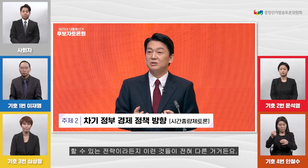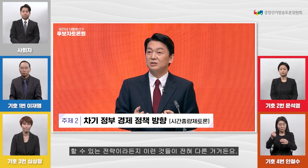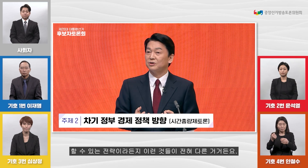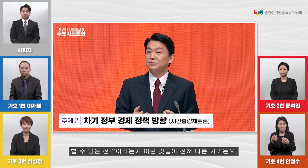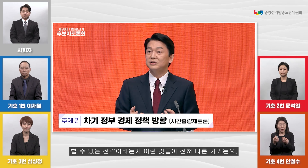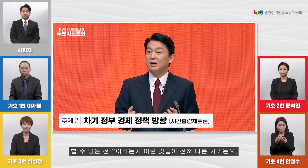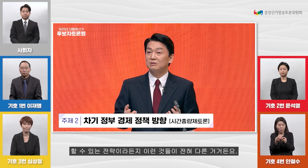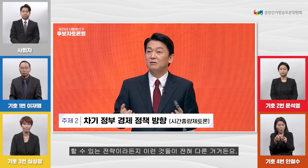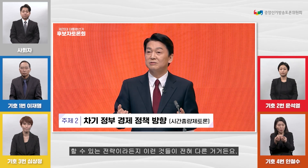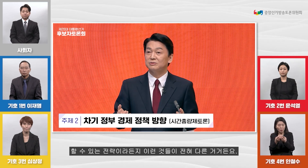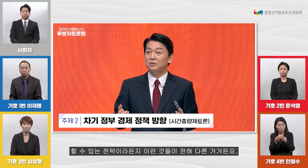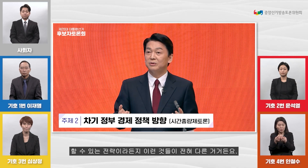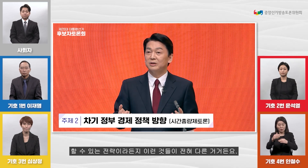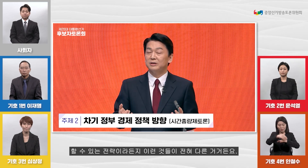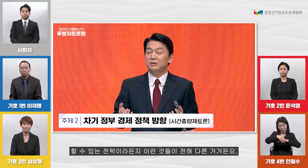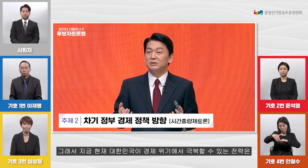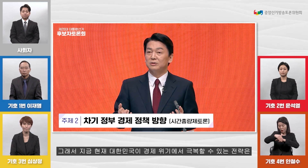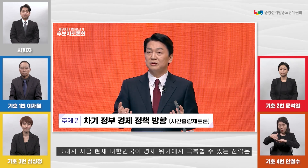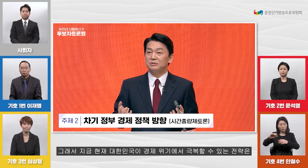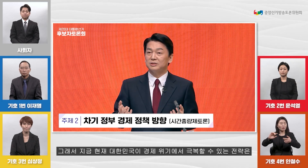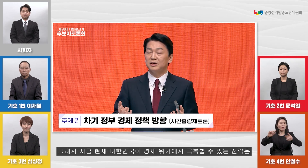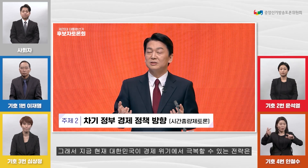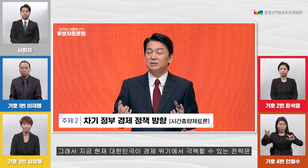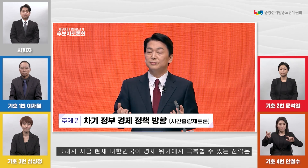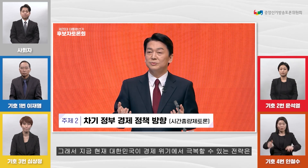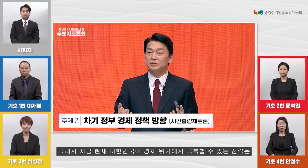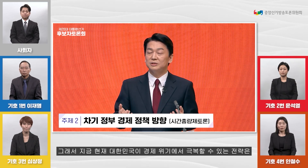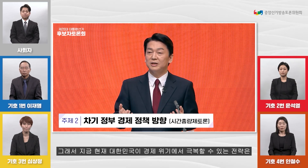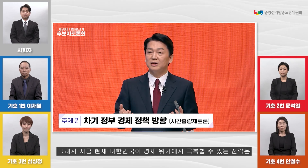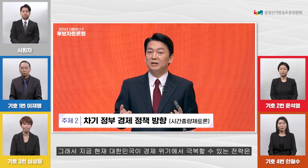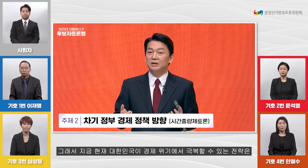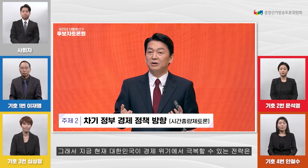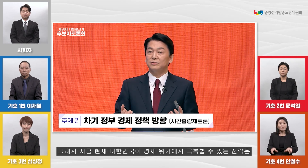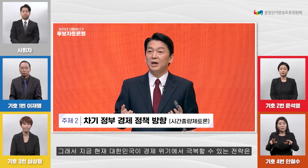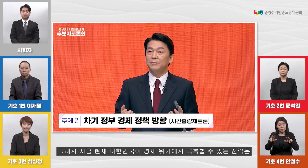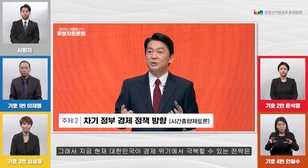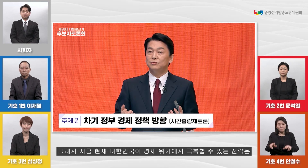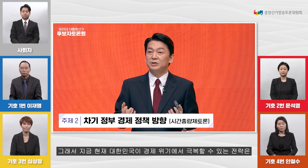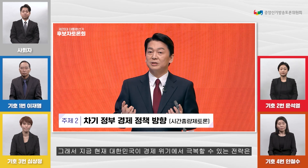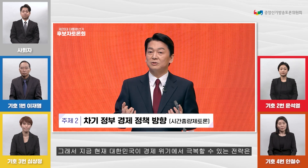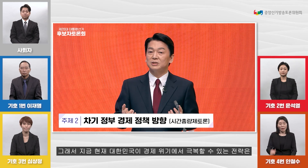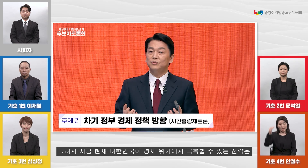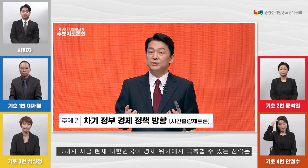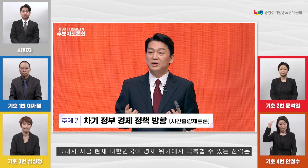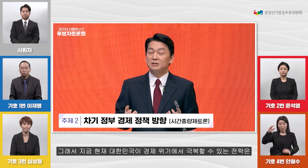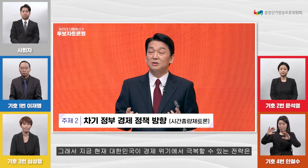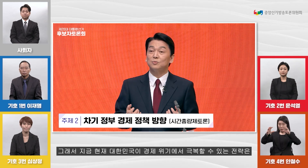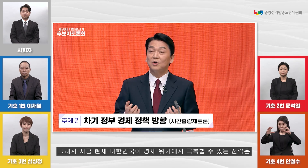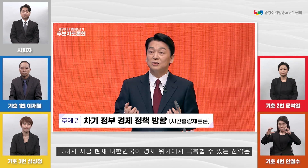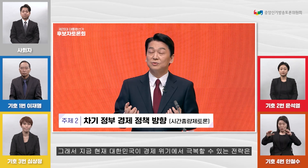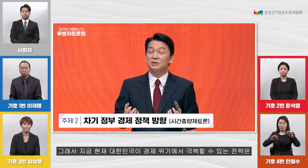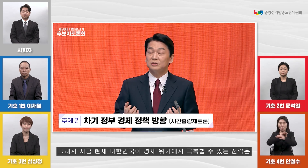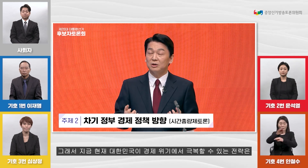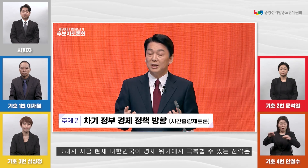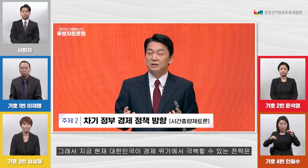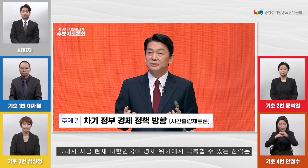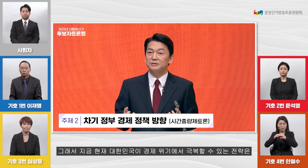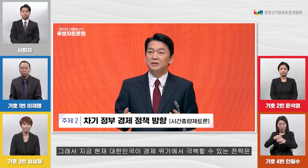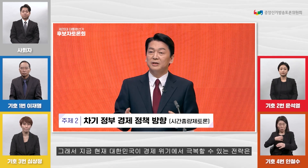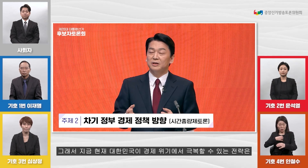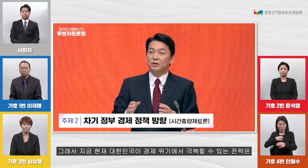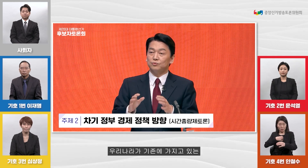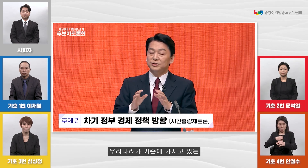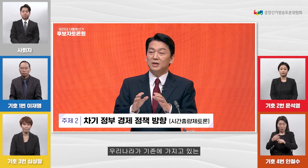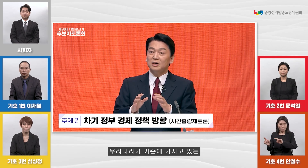이런 것들이 전혀 다른 거거든요. 그래서 지금 현재 대한민국이 경제 위기에서 극복할 수 있는